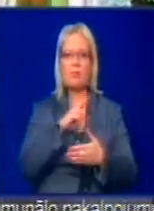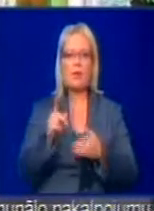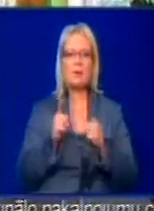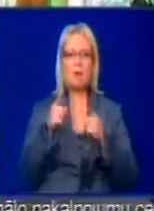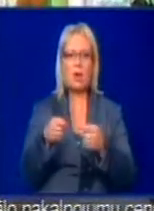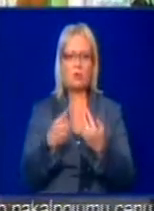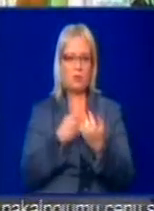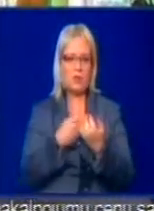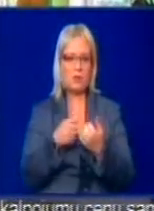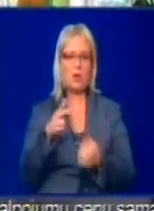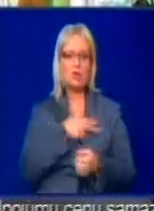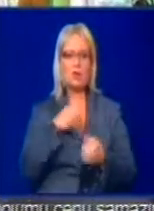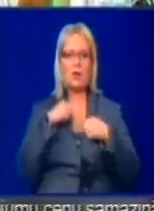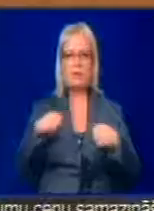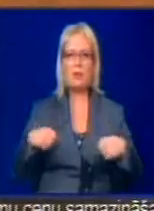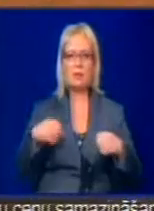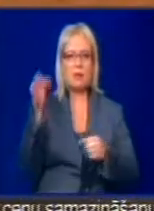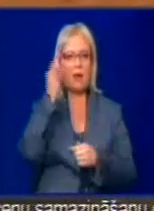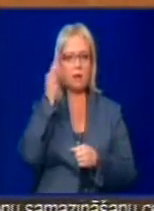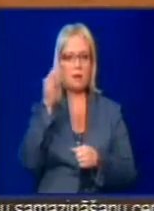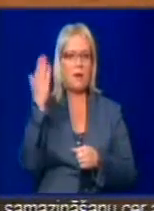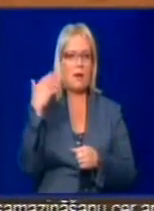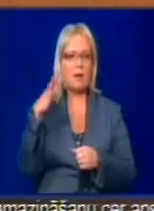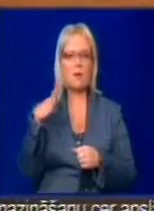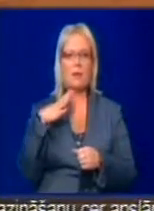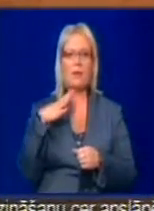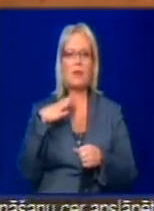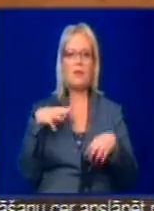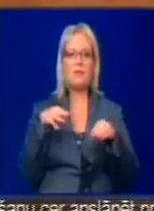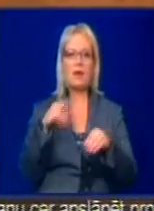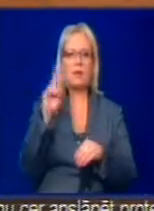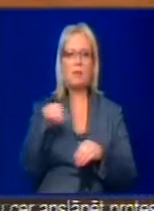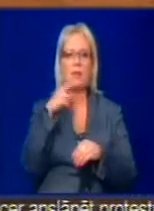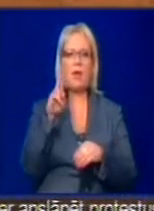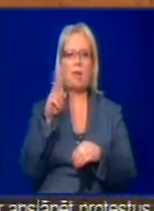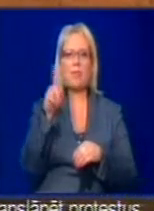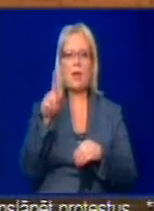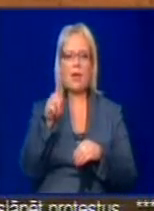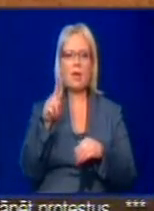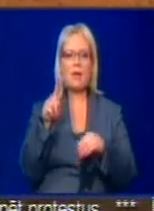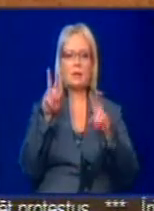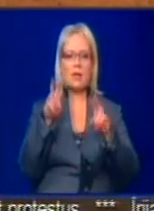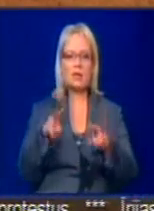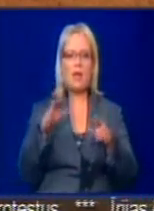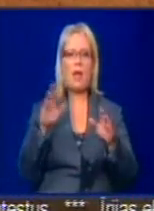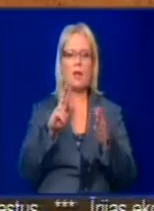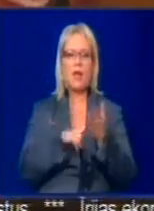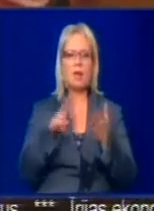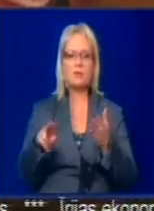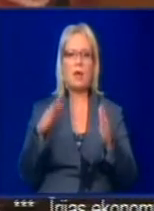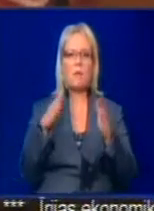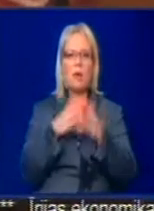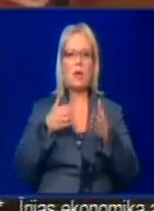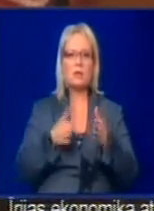nestājas uzskaitē. Sociālajā dienestā atceras, ka reiz pat nācies veikt DNS testu, lai legalizētu mājās dzimušu